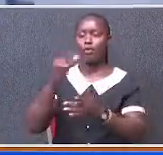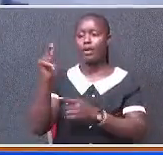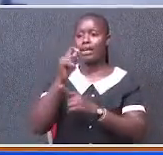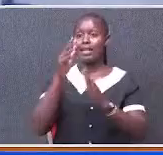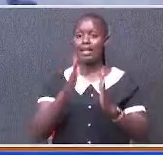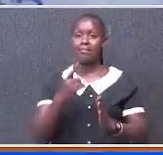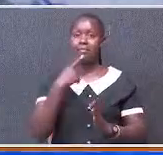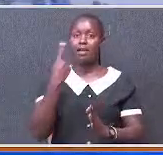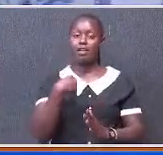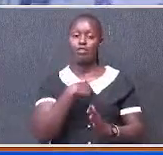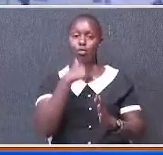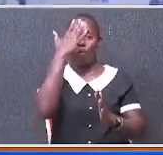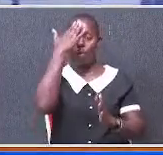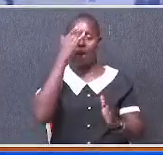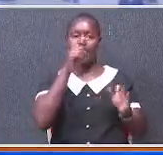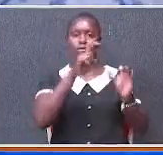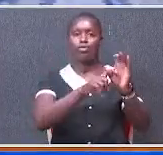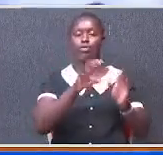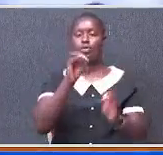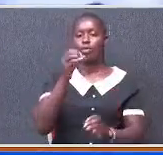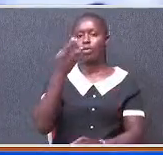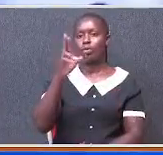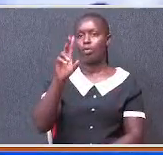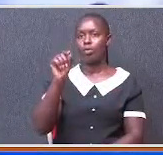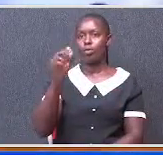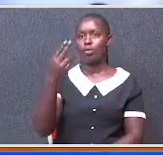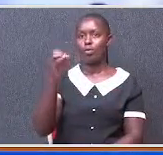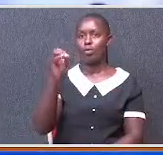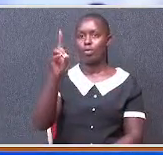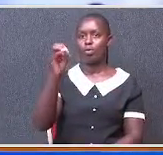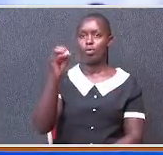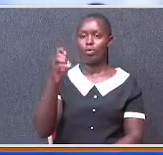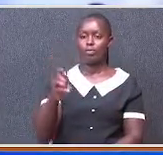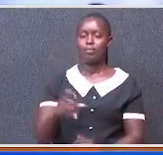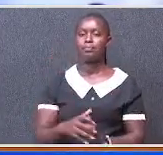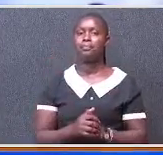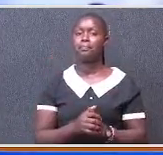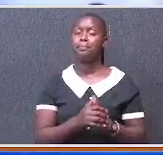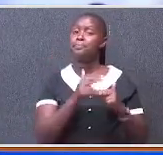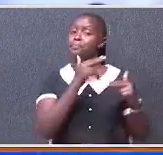tell us why they joined the Orthodox Church. Iko na historia ndefu,